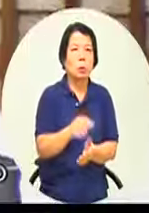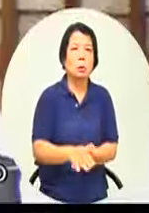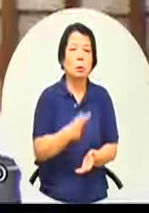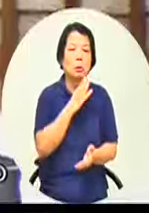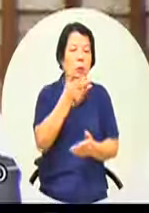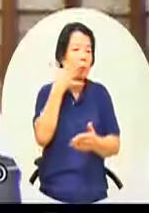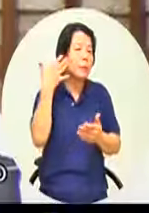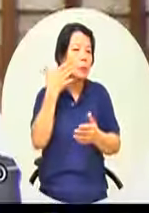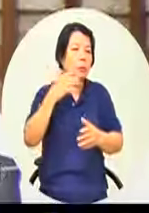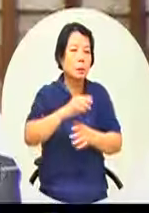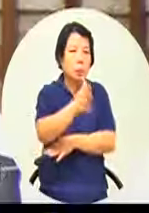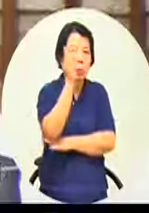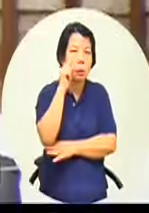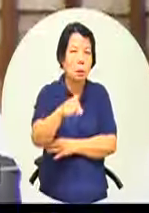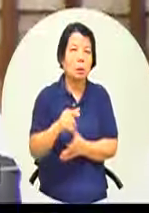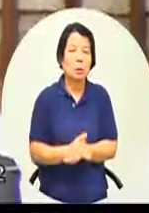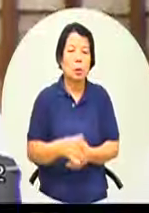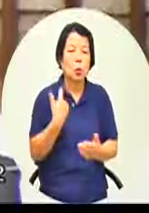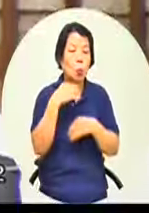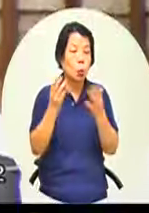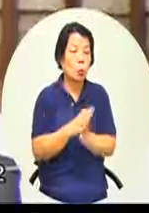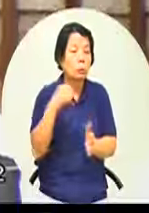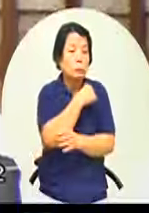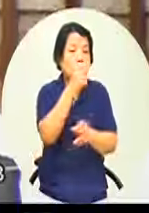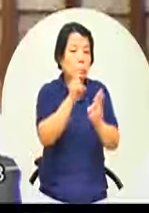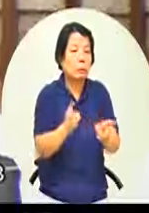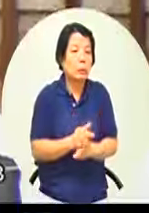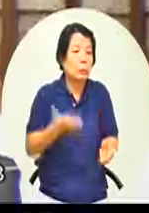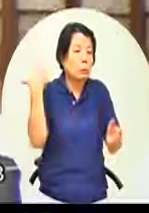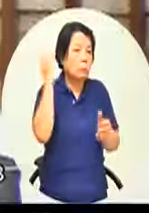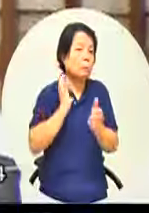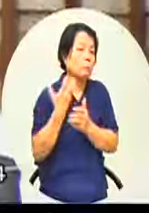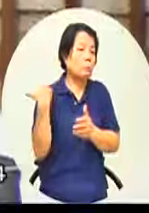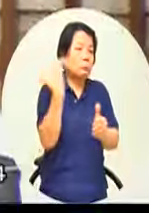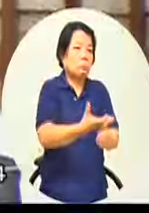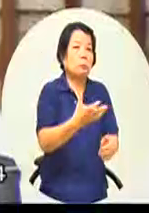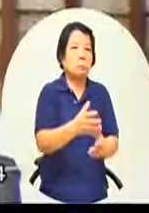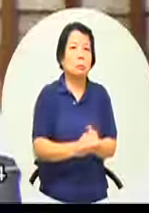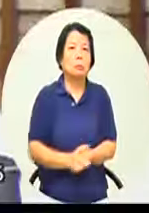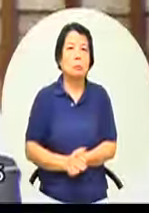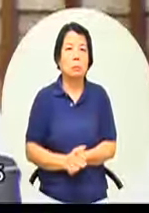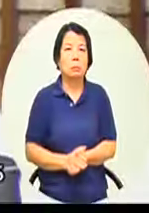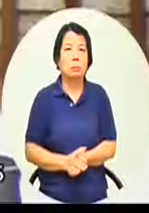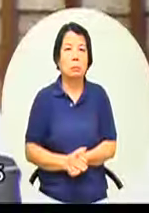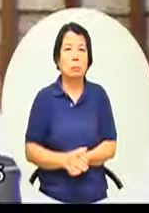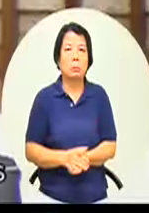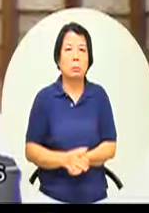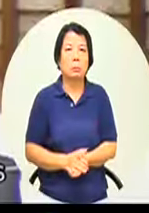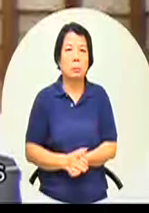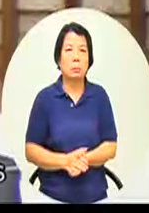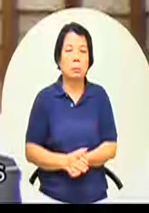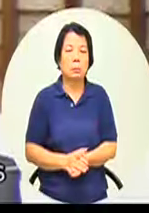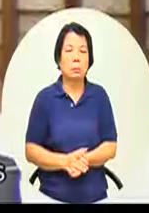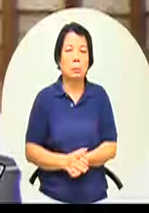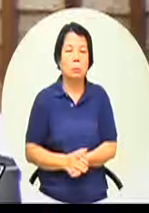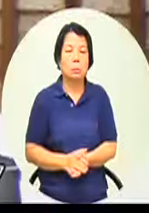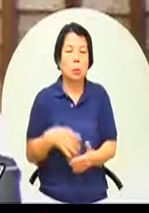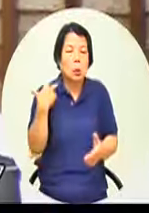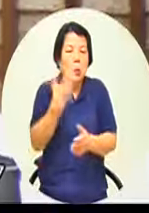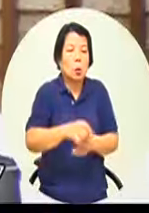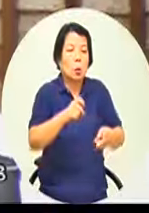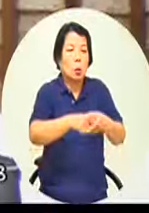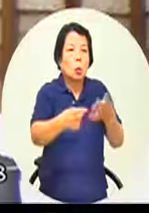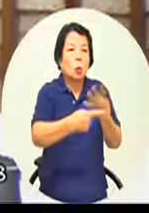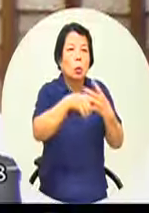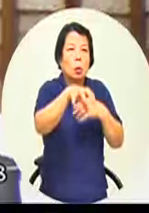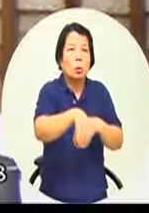些的政府呢？你现在如果再给台电，你现在如果再给这个工业局，那也